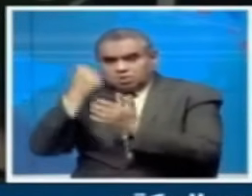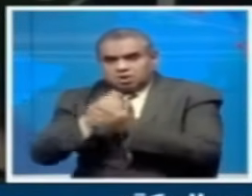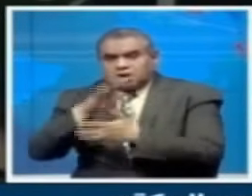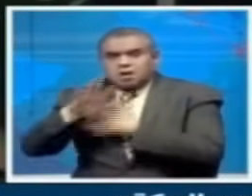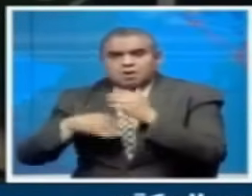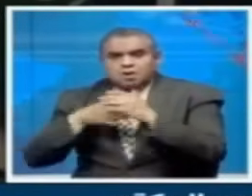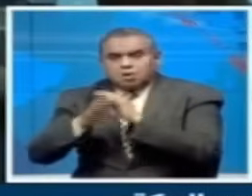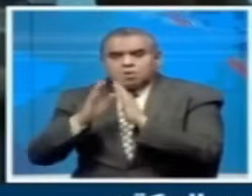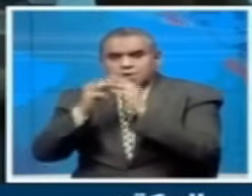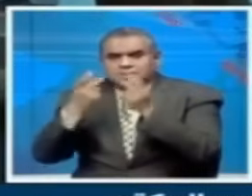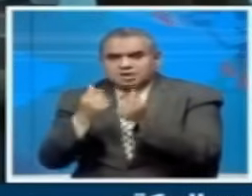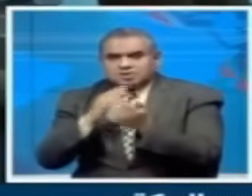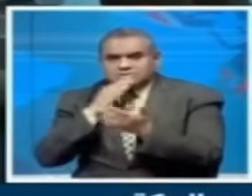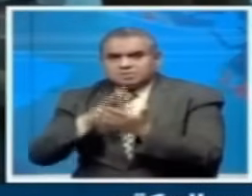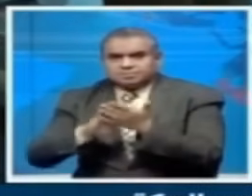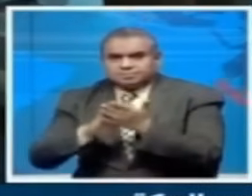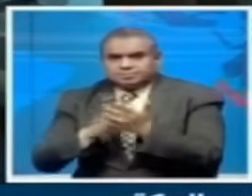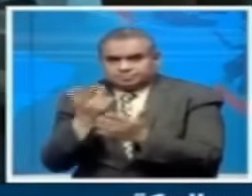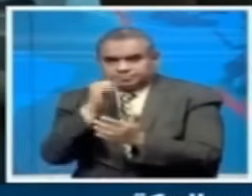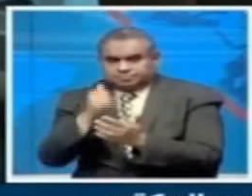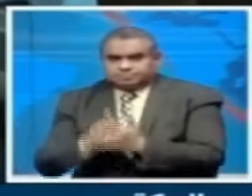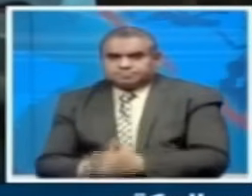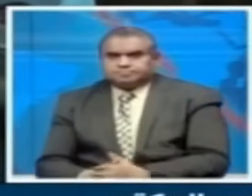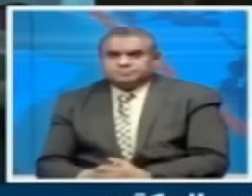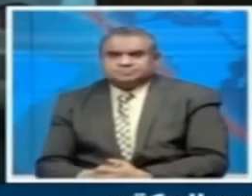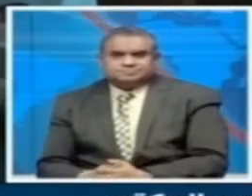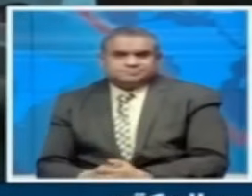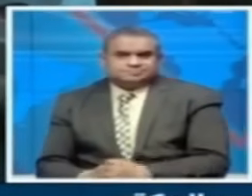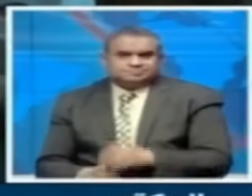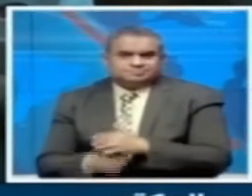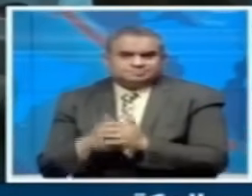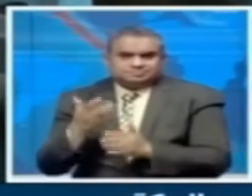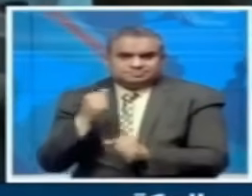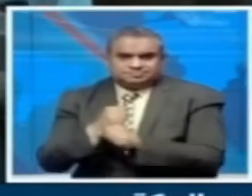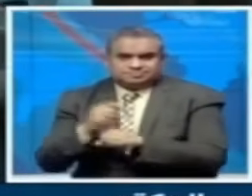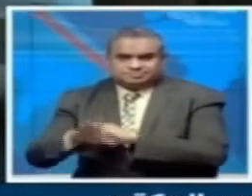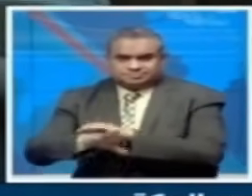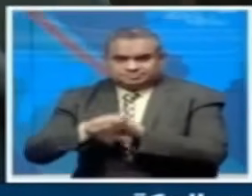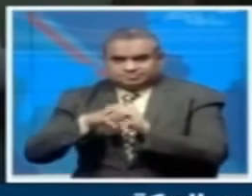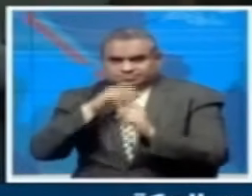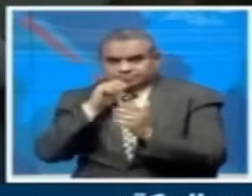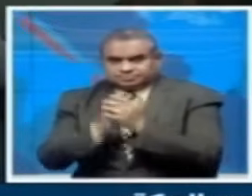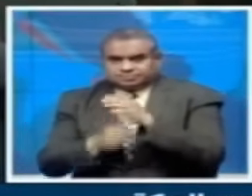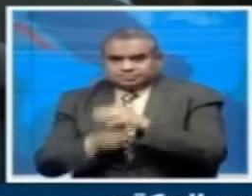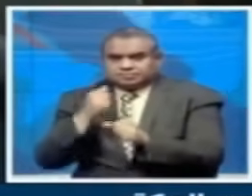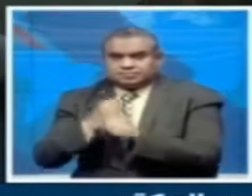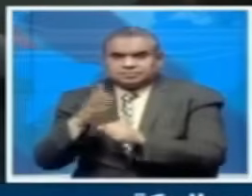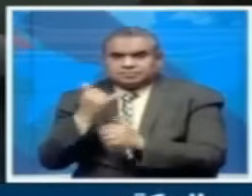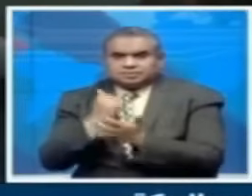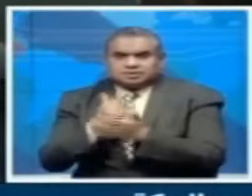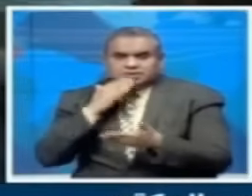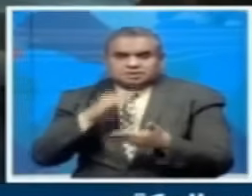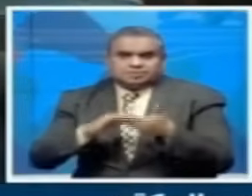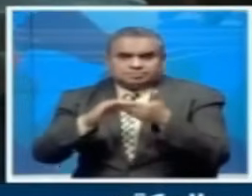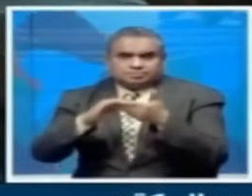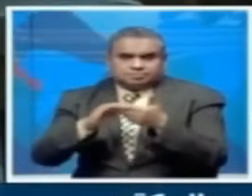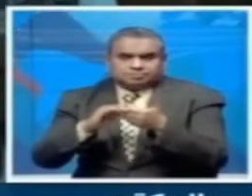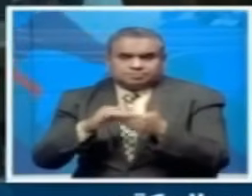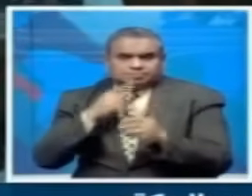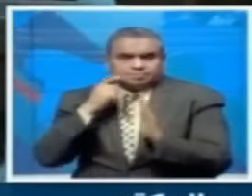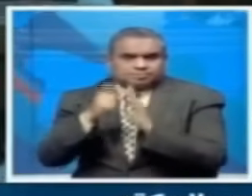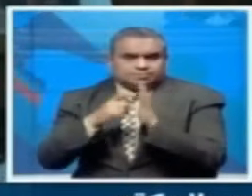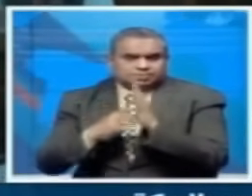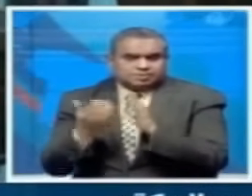الاقتصادية منها. ومن أجل ذلك وضعت برنامجاً استعرضت فيه المشاكل ووضعت